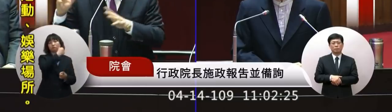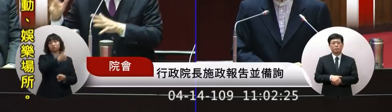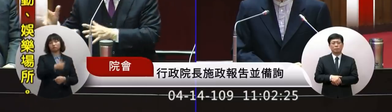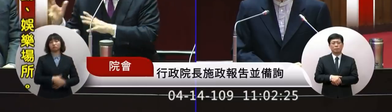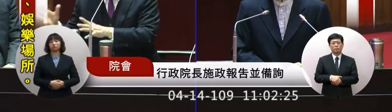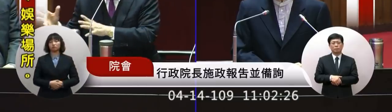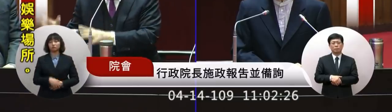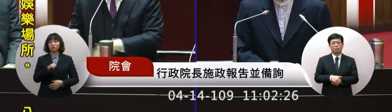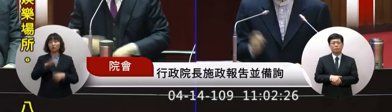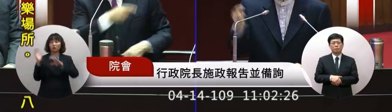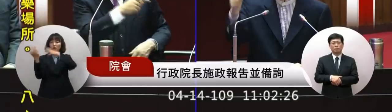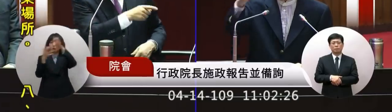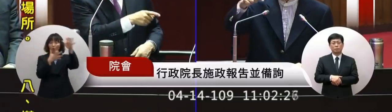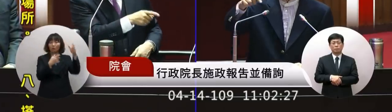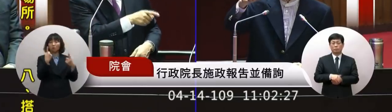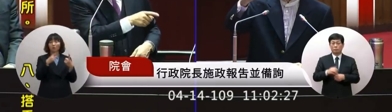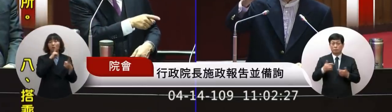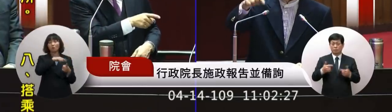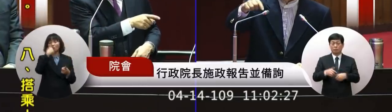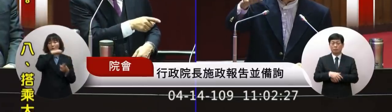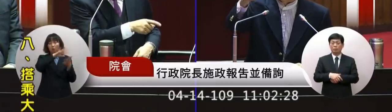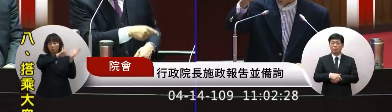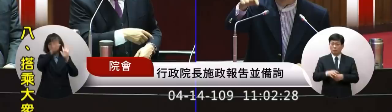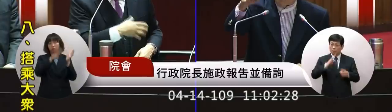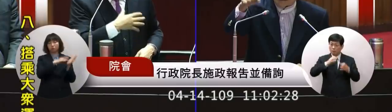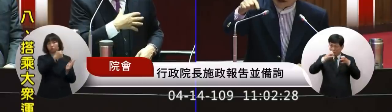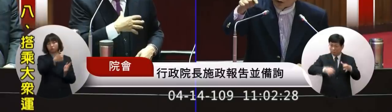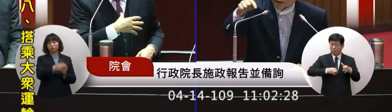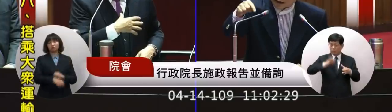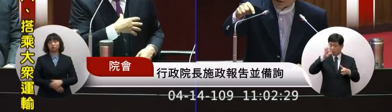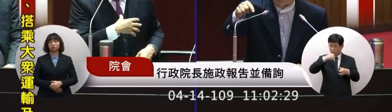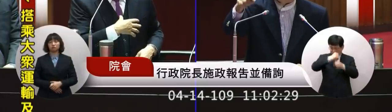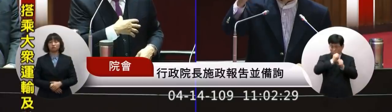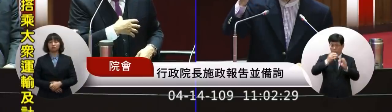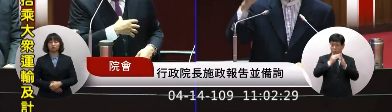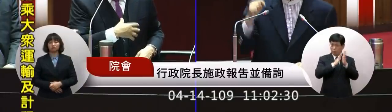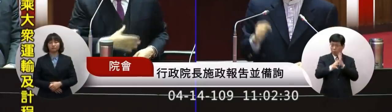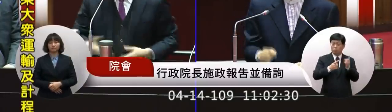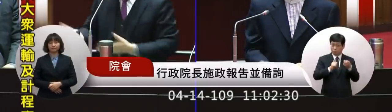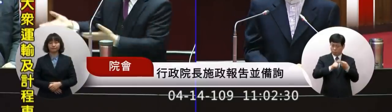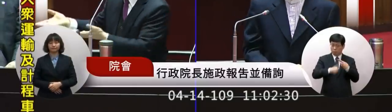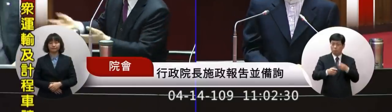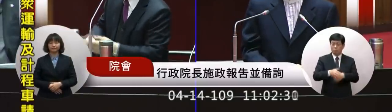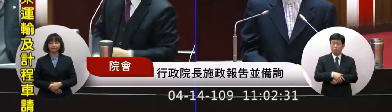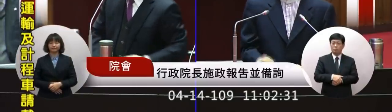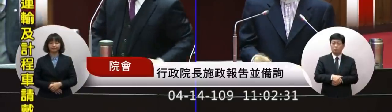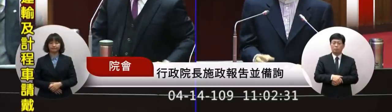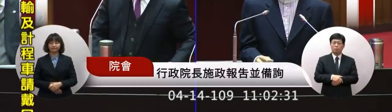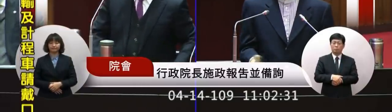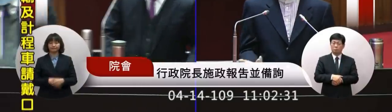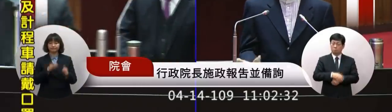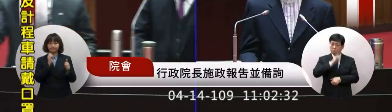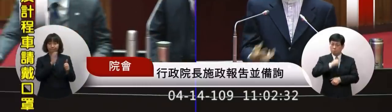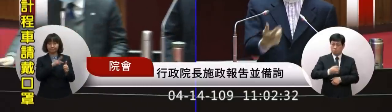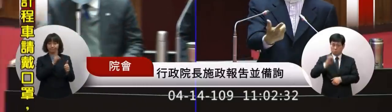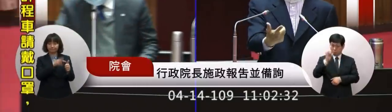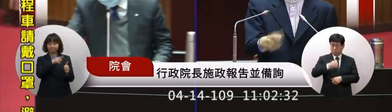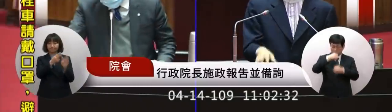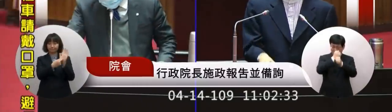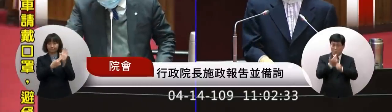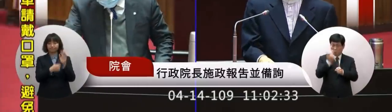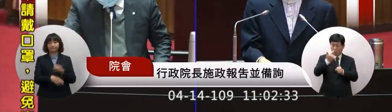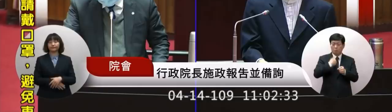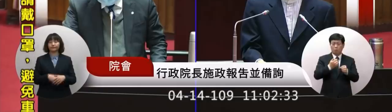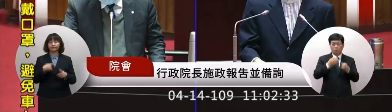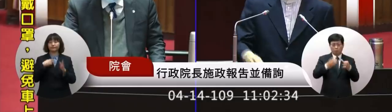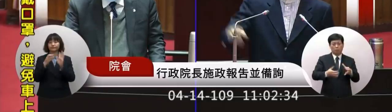以正常世界拢 讲 台湾模式。 要不要成立快筛国家队？要不要？ 啊，这个你来， 快筛，赶快把它出来。 搞未